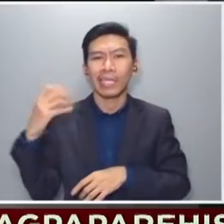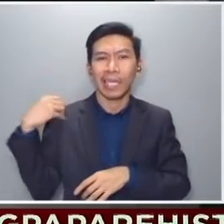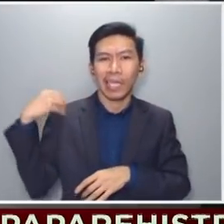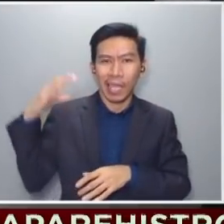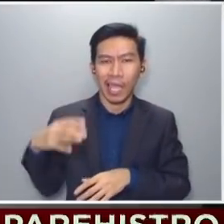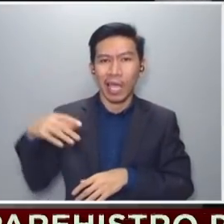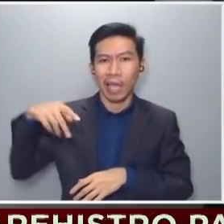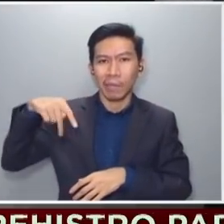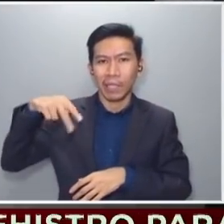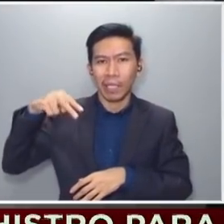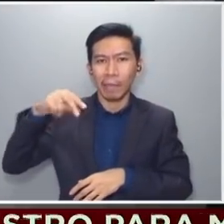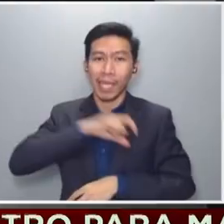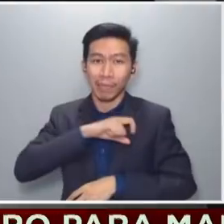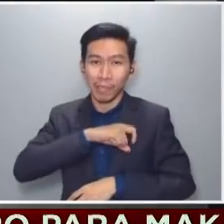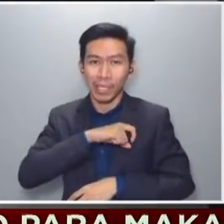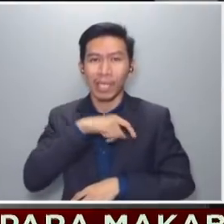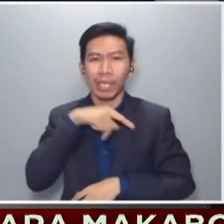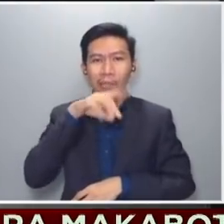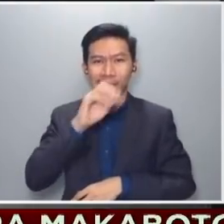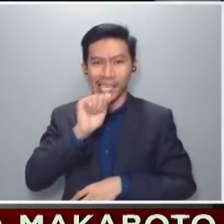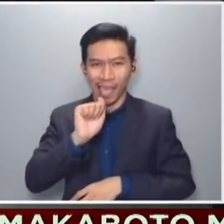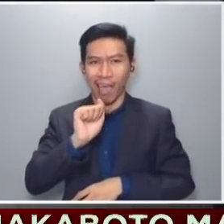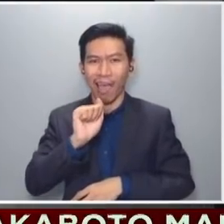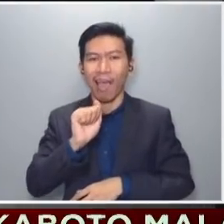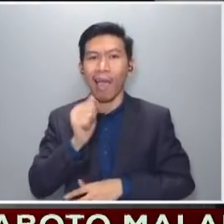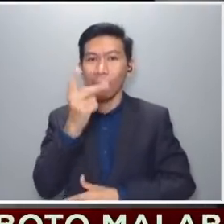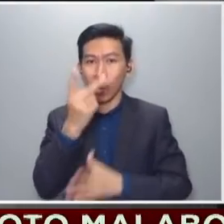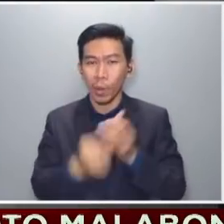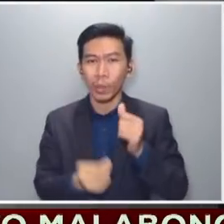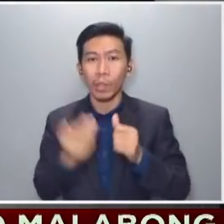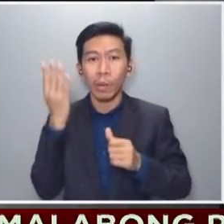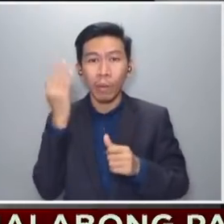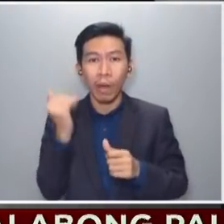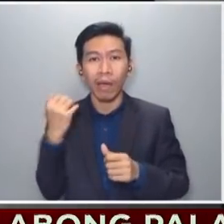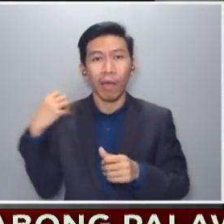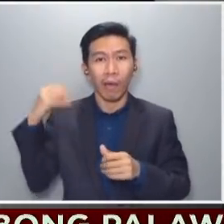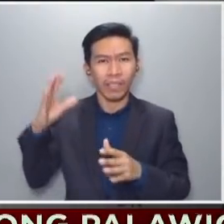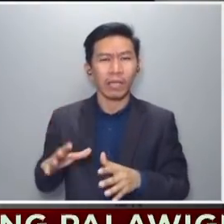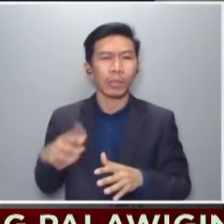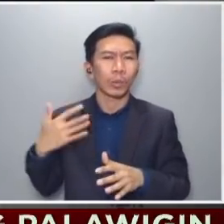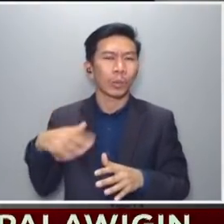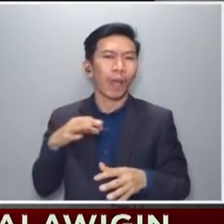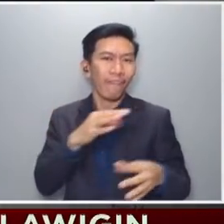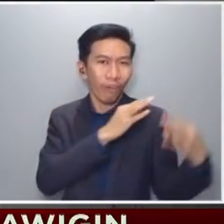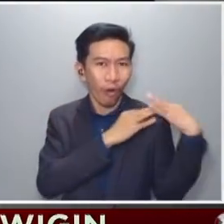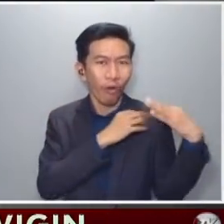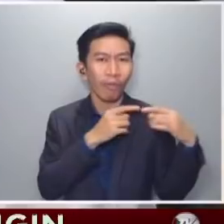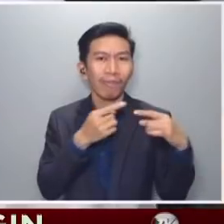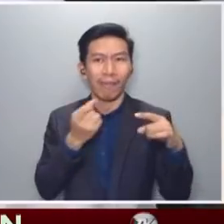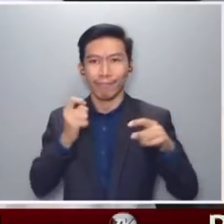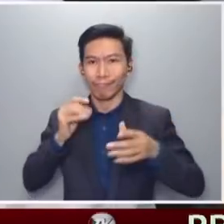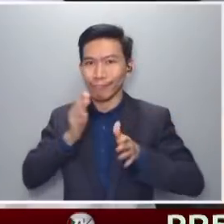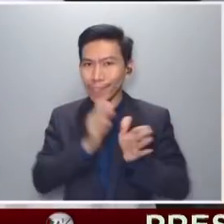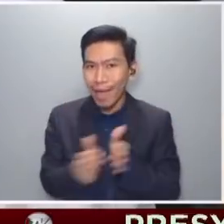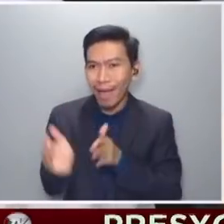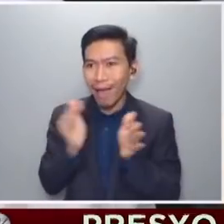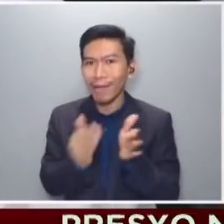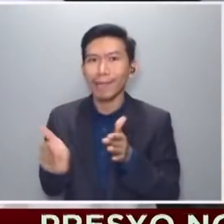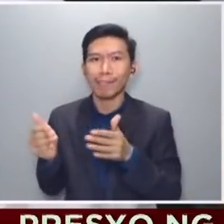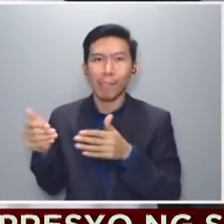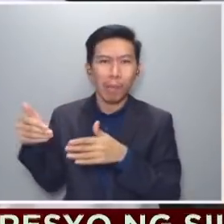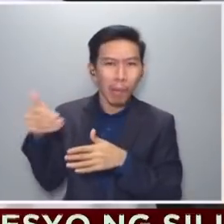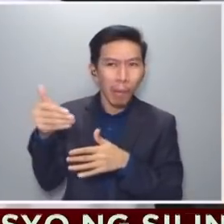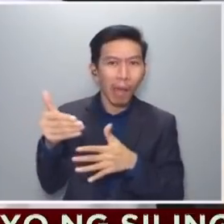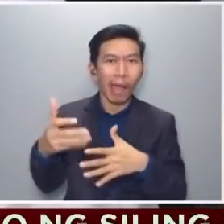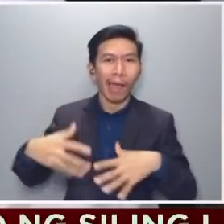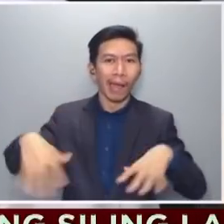at PDEA. Marami umano sa kanila ay may mga pagkukulang mula umpisa hanggang matapos ang drug operation. Meron naman mga